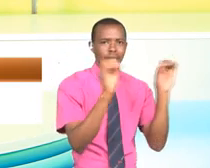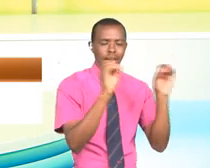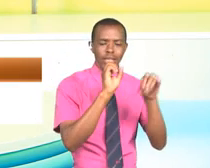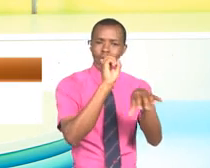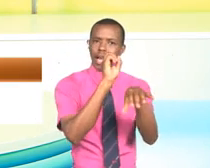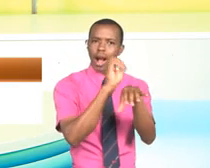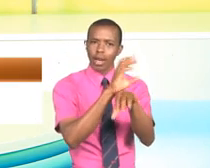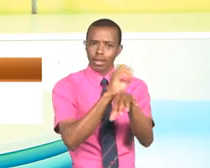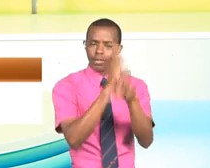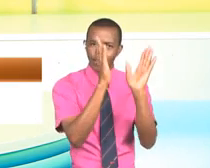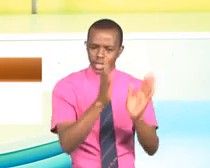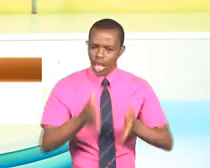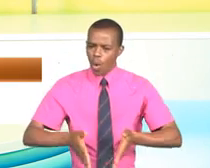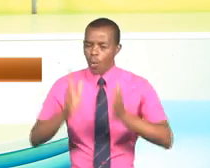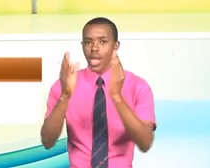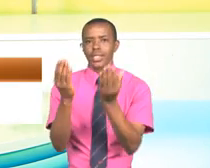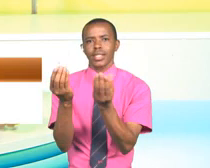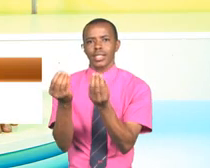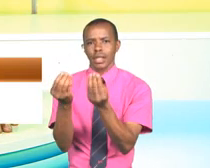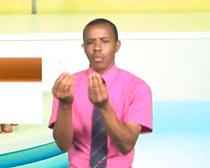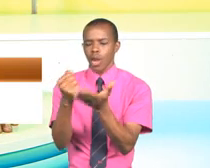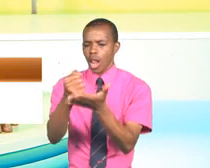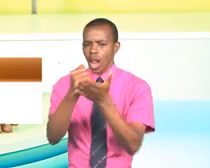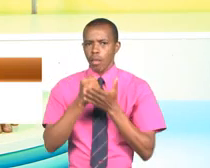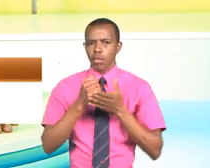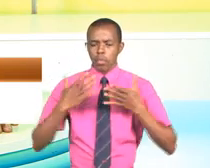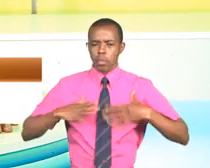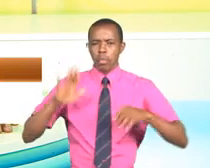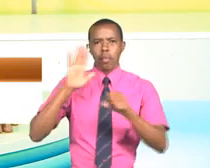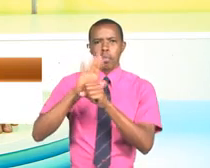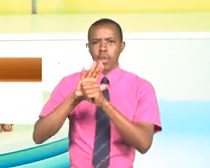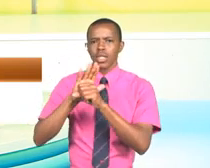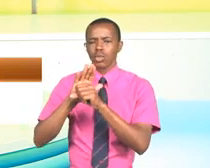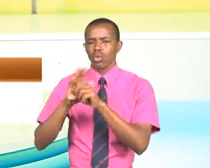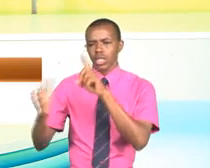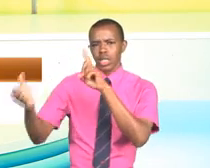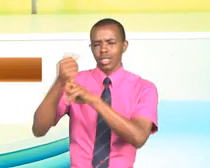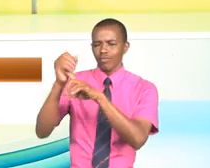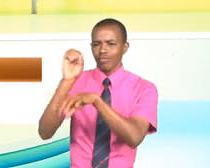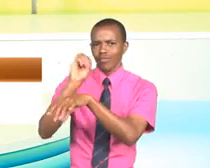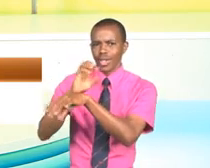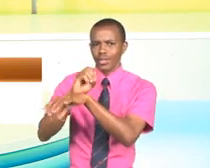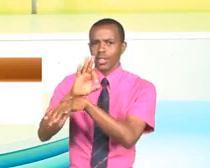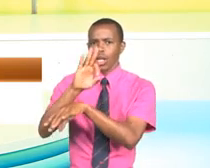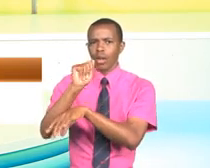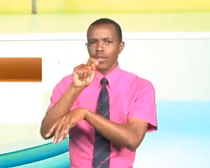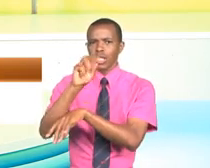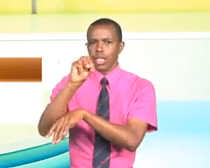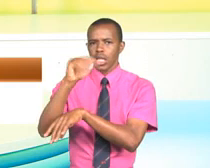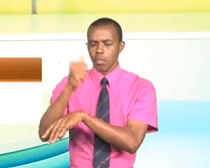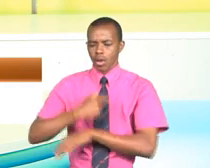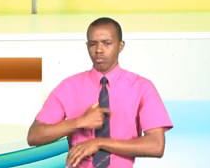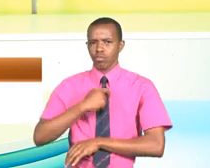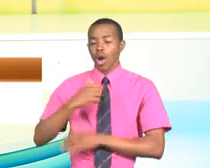mshauri. Imekuwa ni njia rahisi ambayo imewasaidia watu wengi kufikia sasa. Mwanahabari wetu Fatma Ngwena